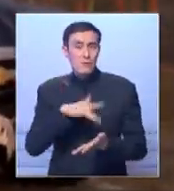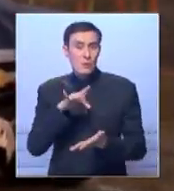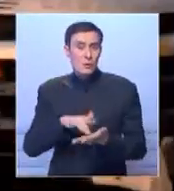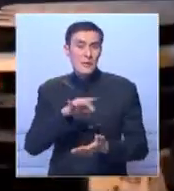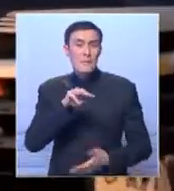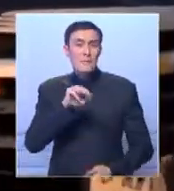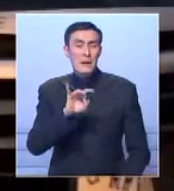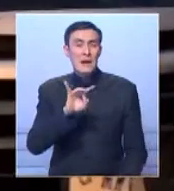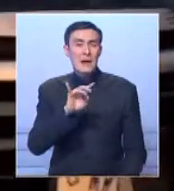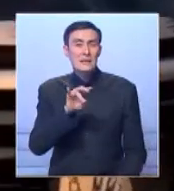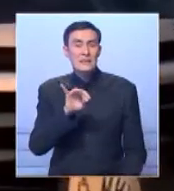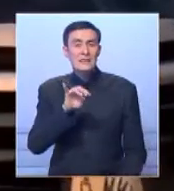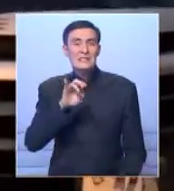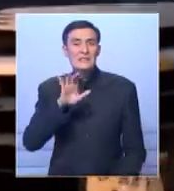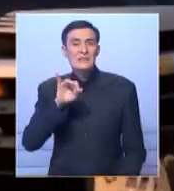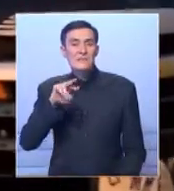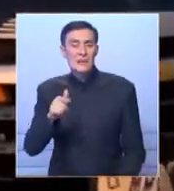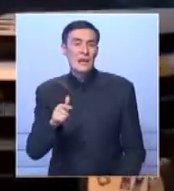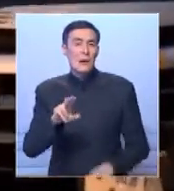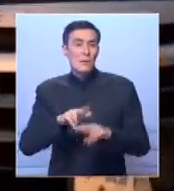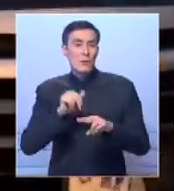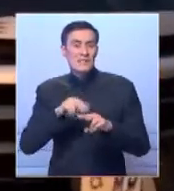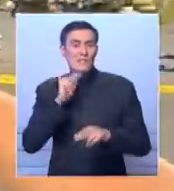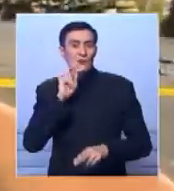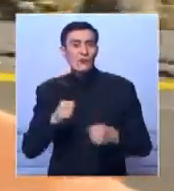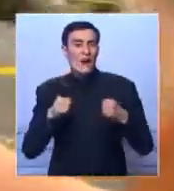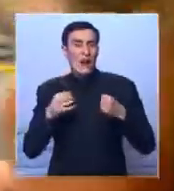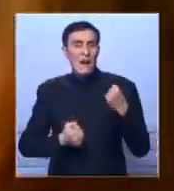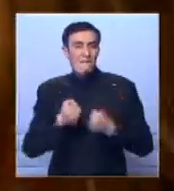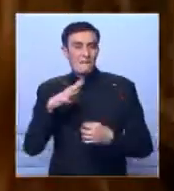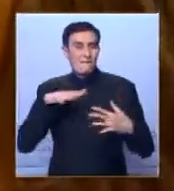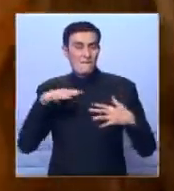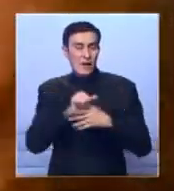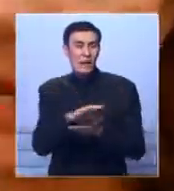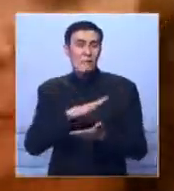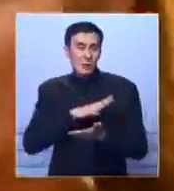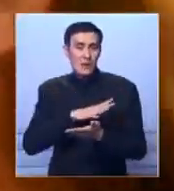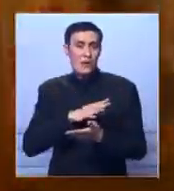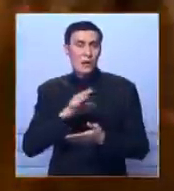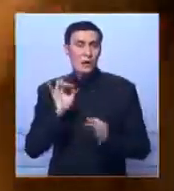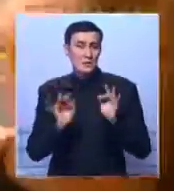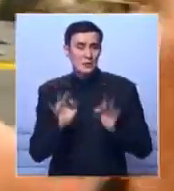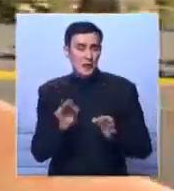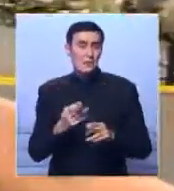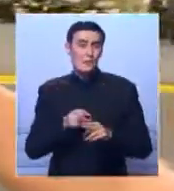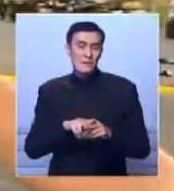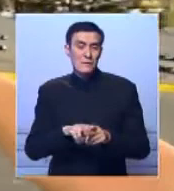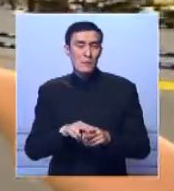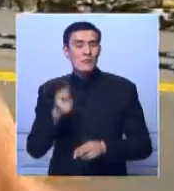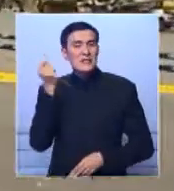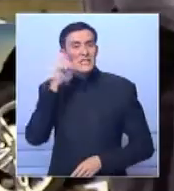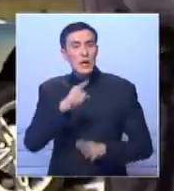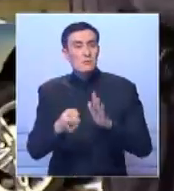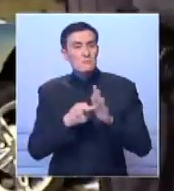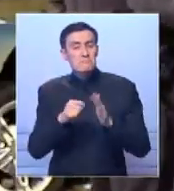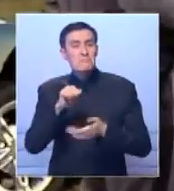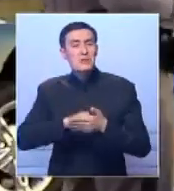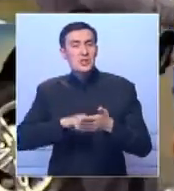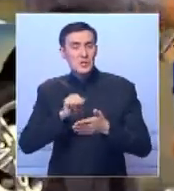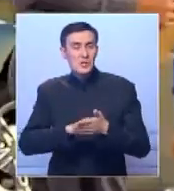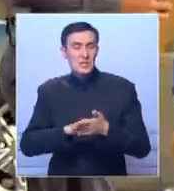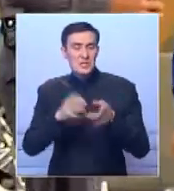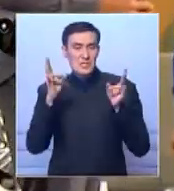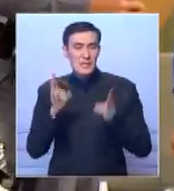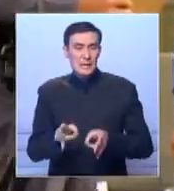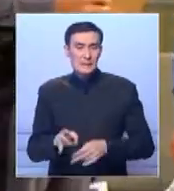городе Мартинсвилле. По данным полиции, виновник аварии был трезв. Его задержали. Сейчас правоохранители выясняют причины